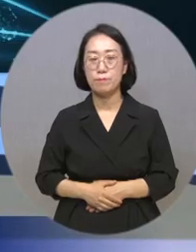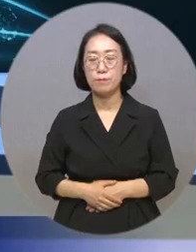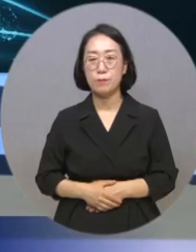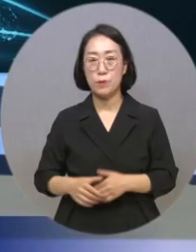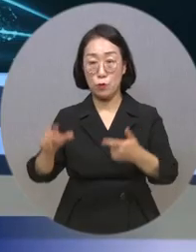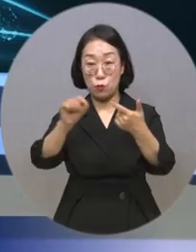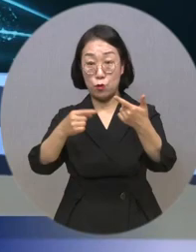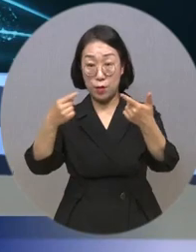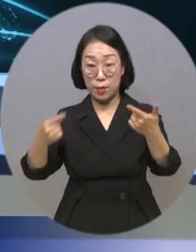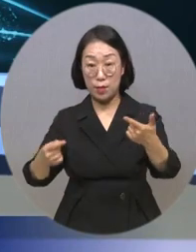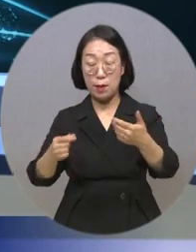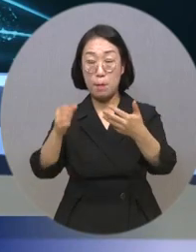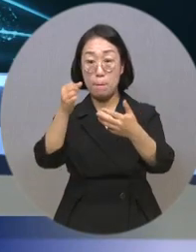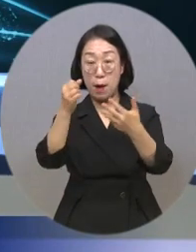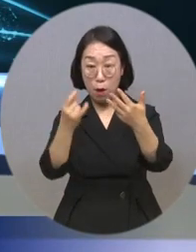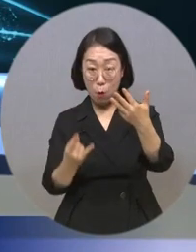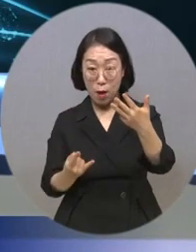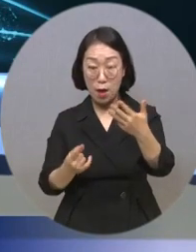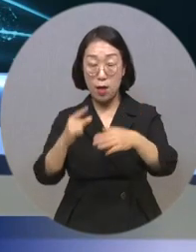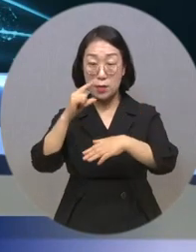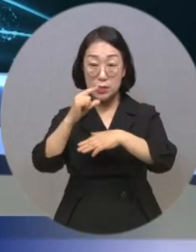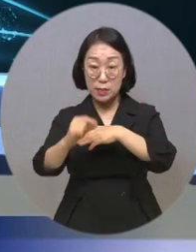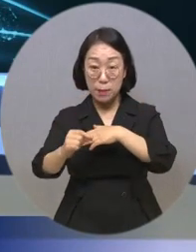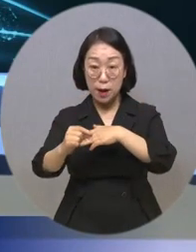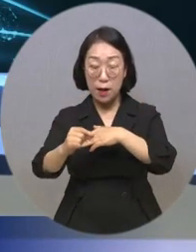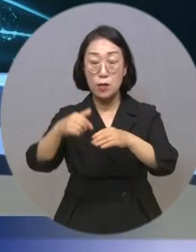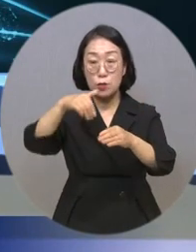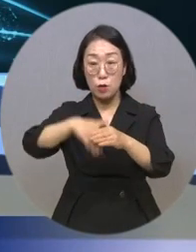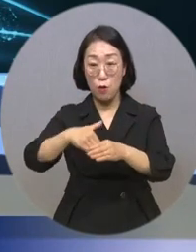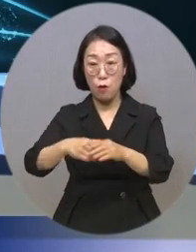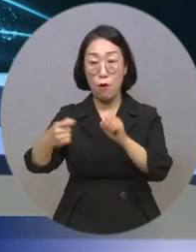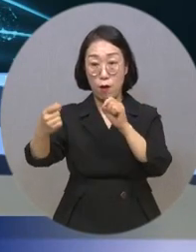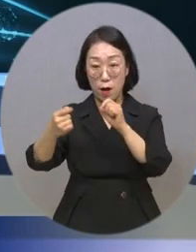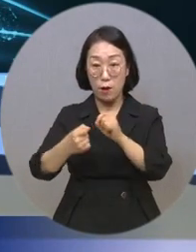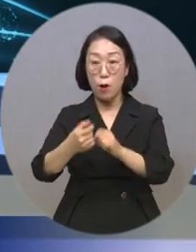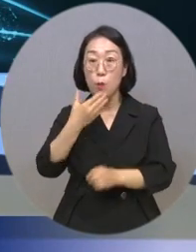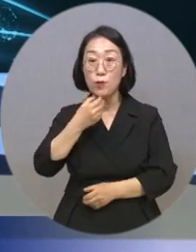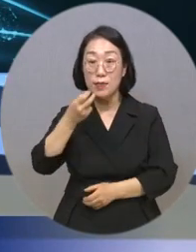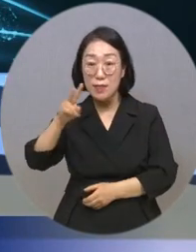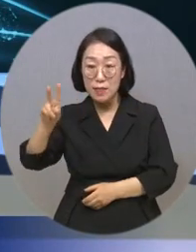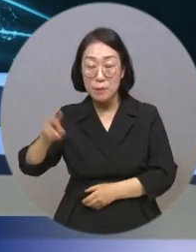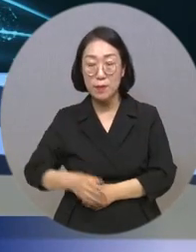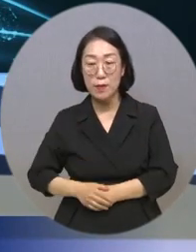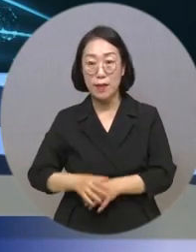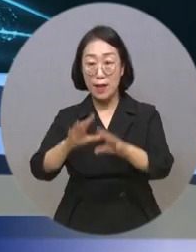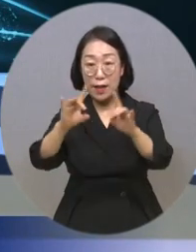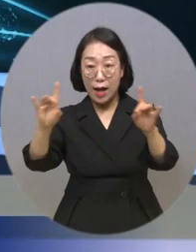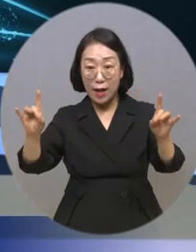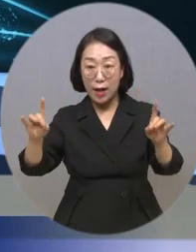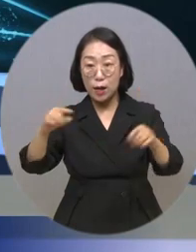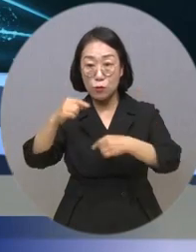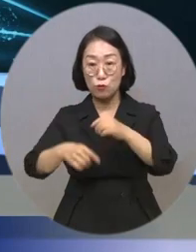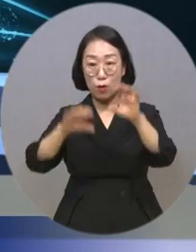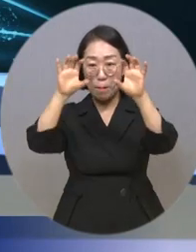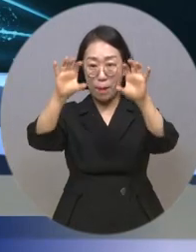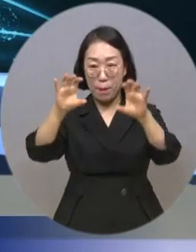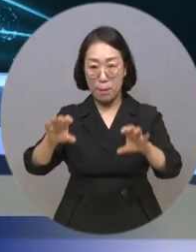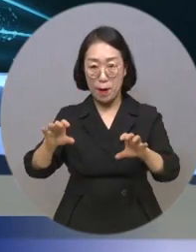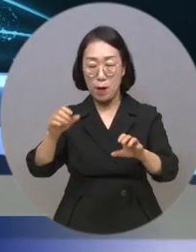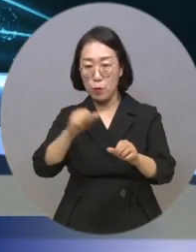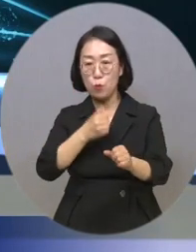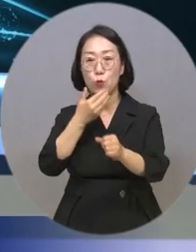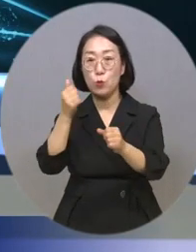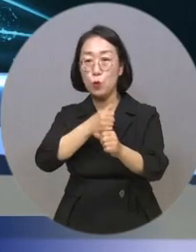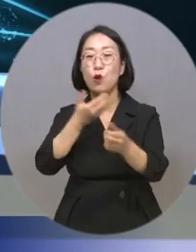6월 1일 제8회 전국 동시 지방선거를 앞두고 복지TV에서 1:1 수어 통역 서비스를 제공합니다.